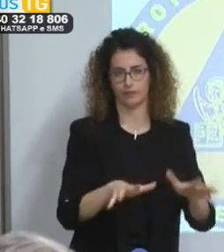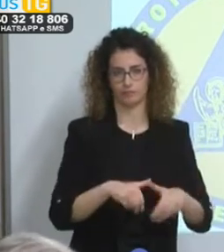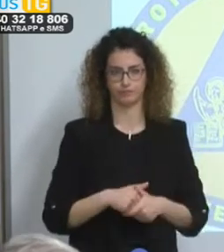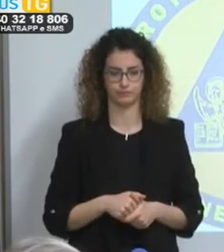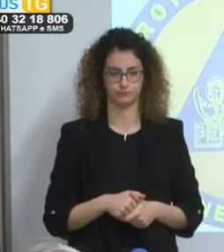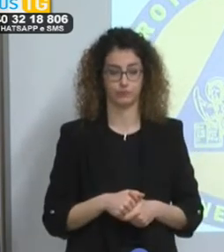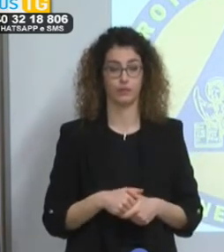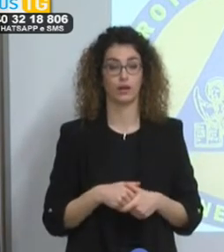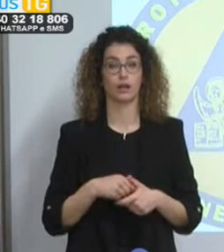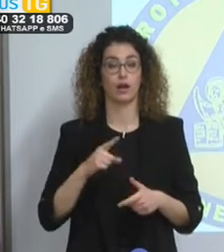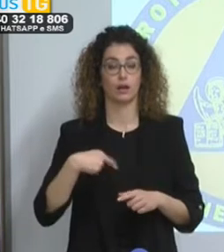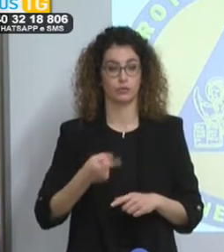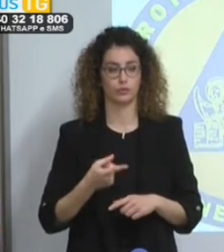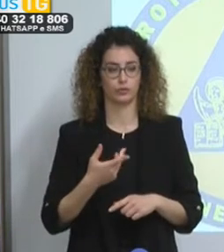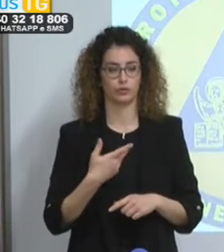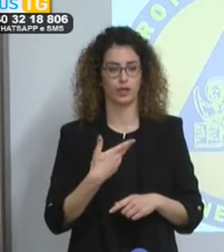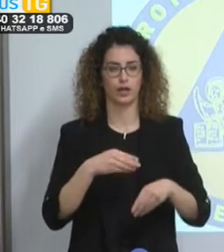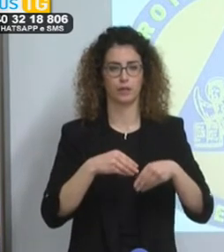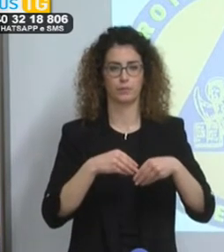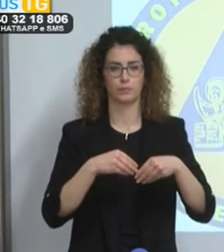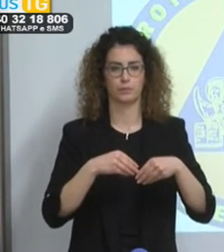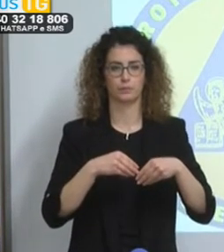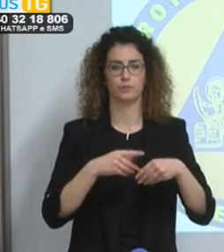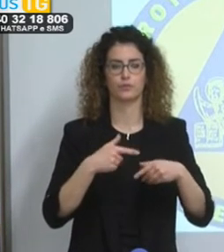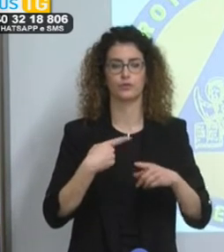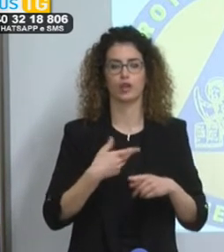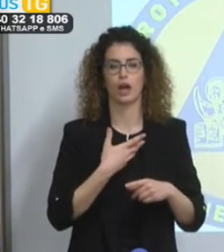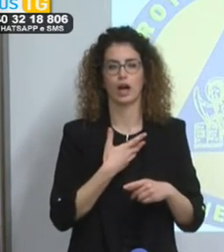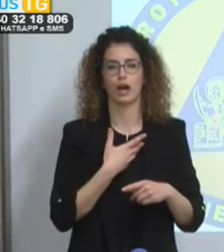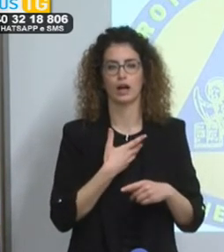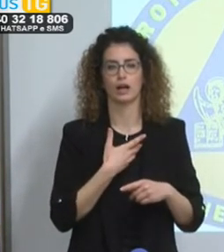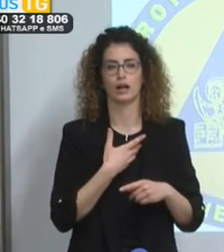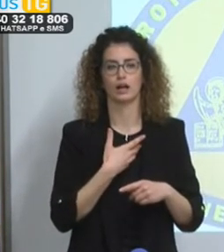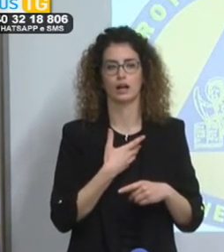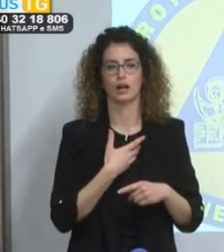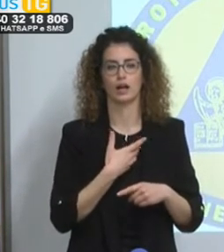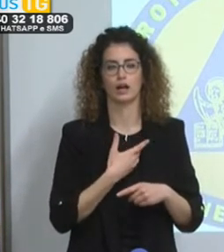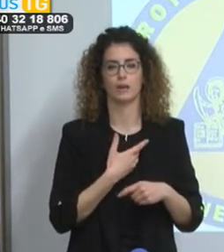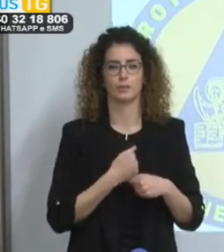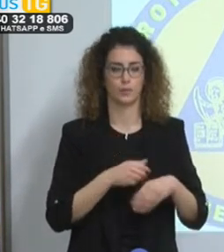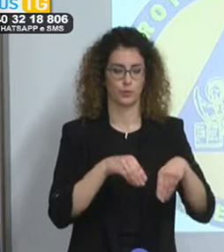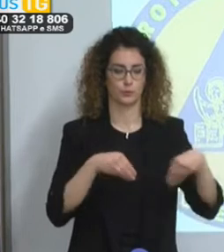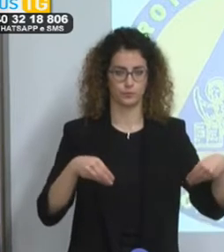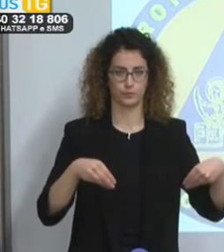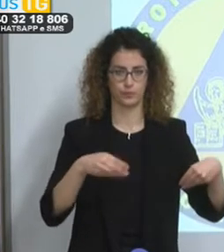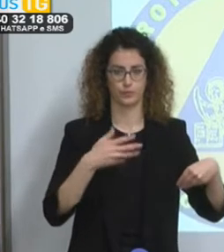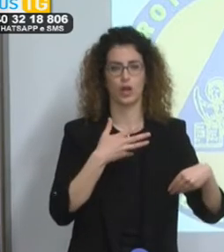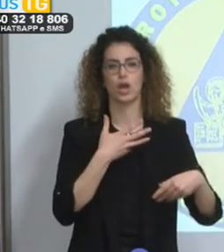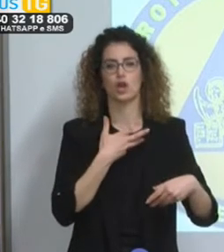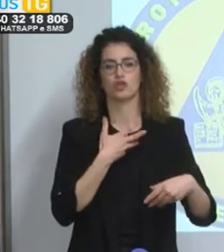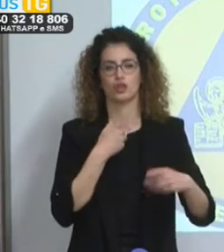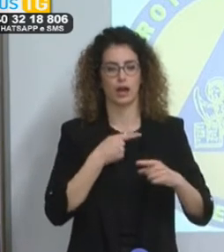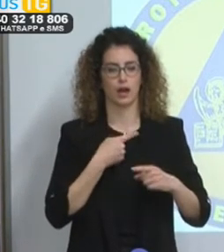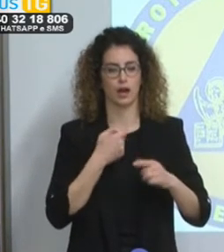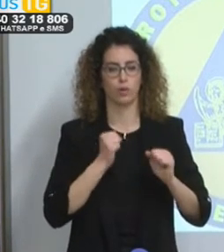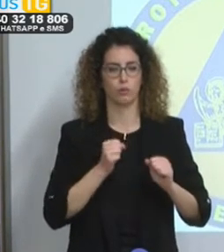E oltretutto il materiale anche che ne uscirà, avremo adesso più vie di uscita e quindi ci